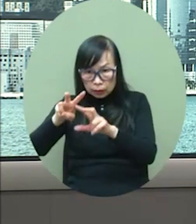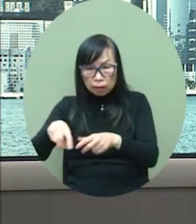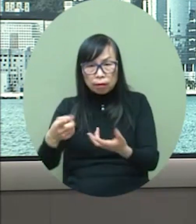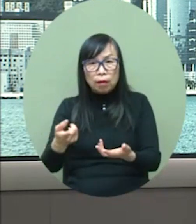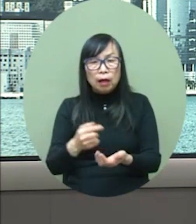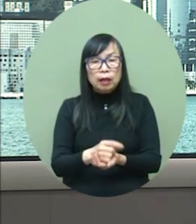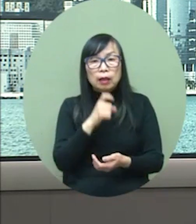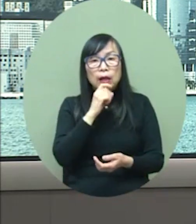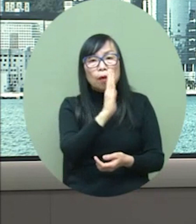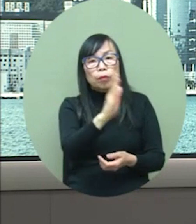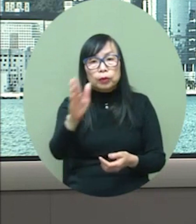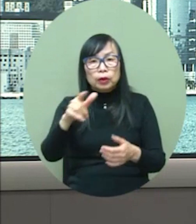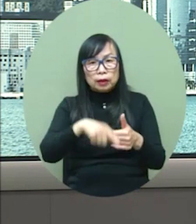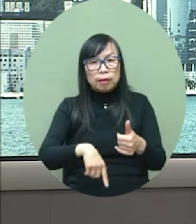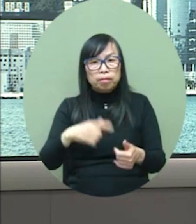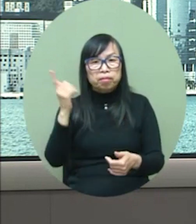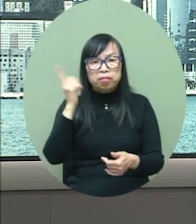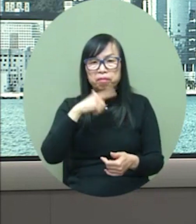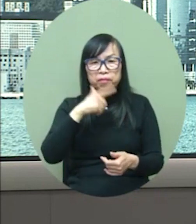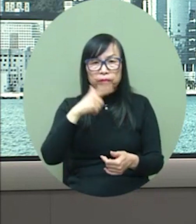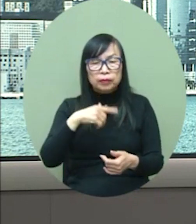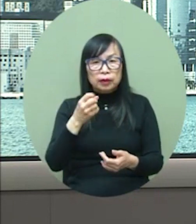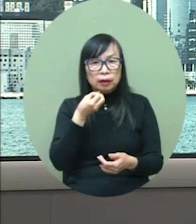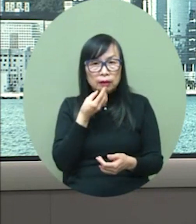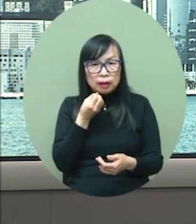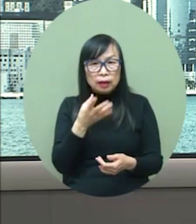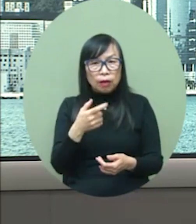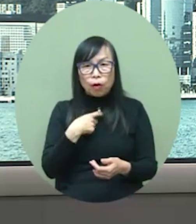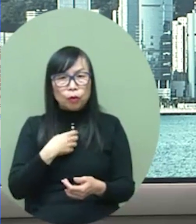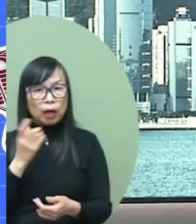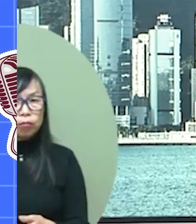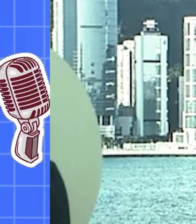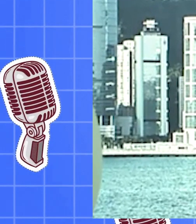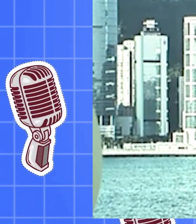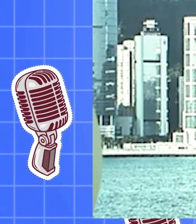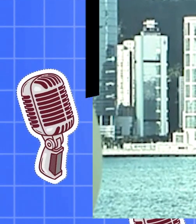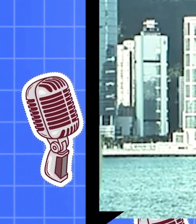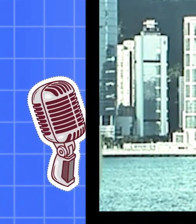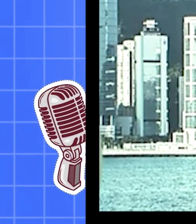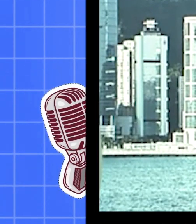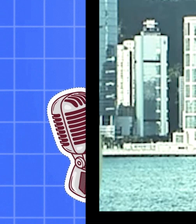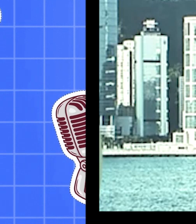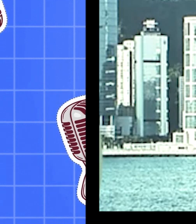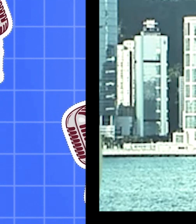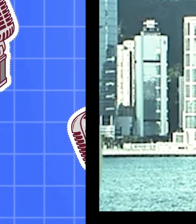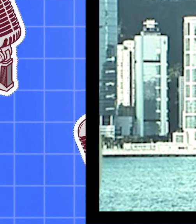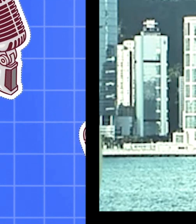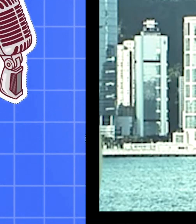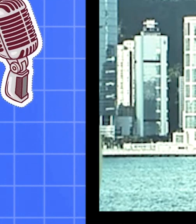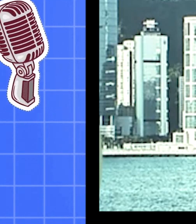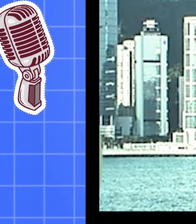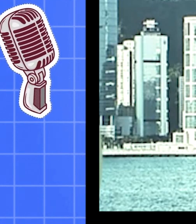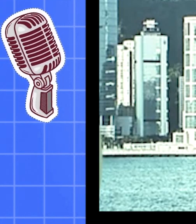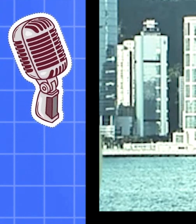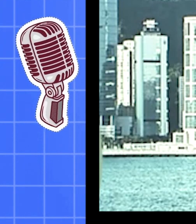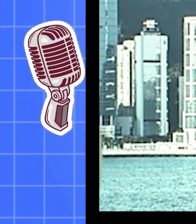同的人士不同意這個意見，我亦都是不同意的。 昨日行政长官李家超表明